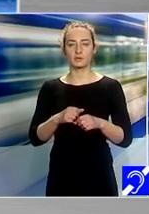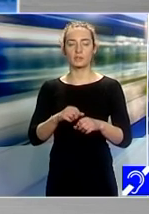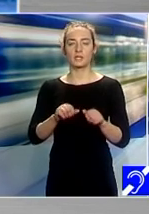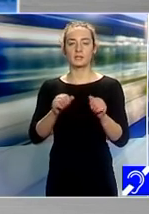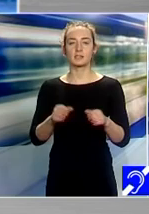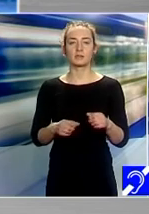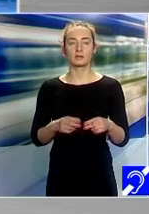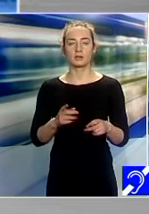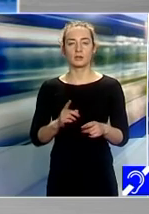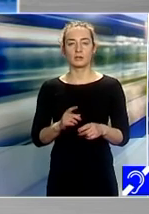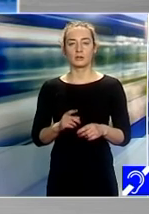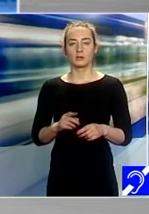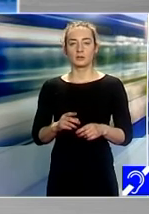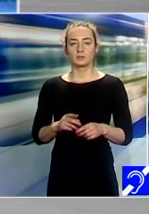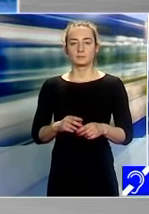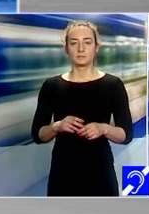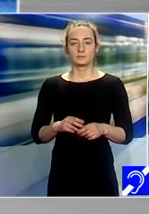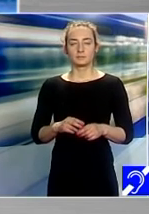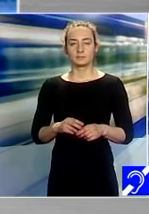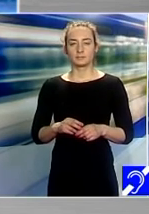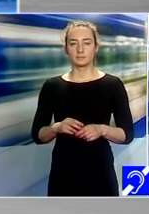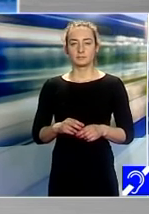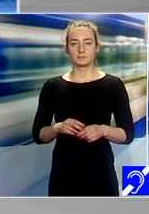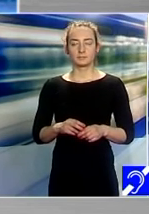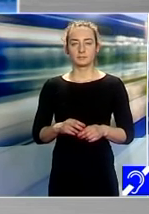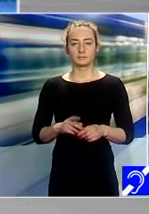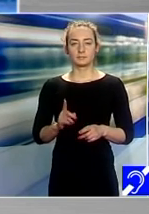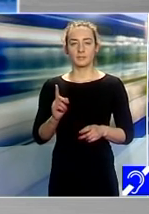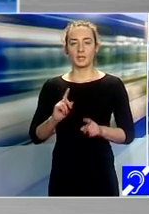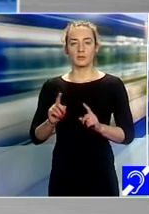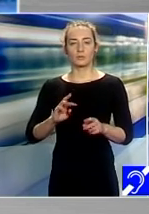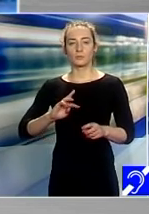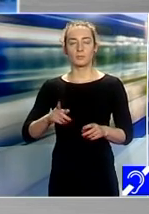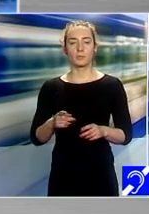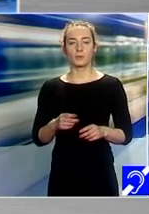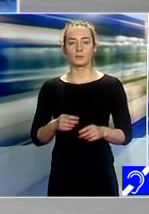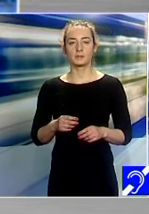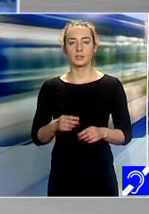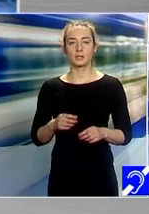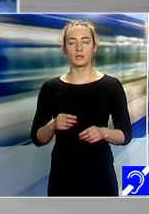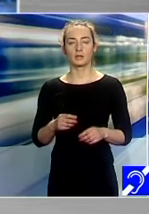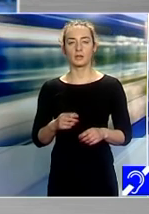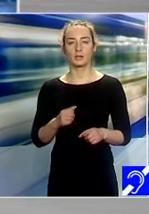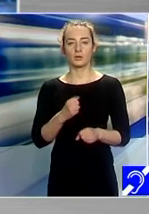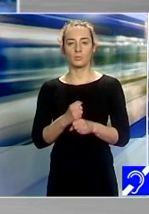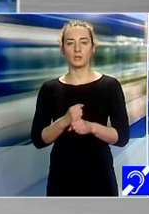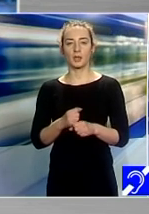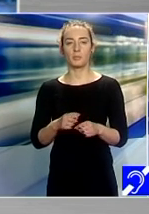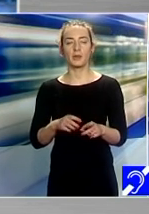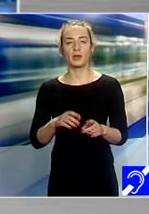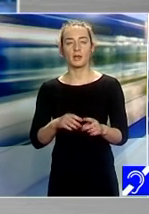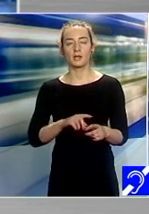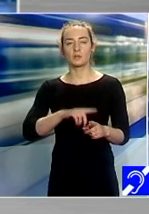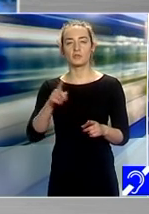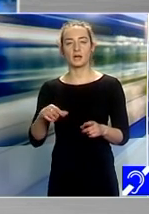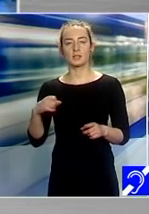care oncologul l-a amputat, tu, chirurg plastician, îi reconstruiești, dar nu poți să umpli pe sânul contralateral în aceeași etapă chirurgicală, ceea ce